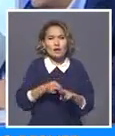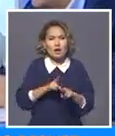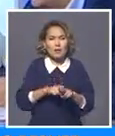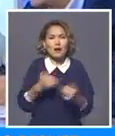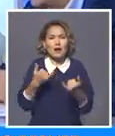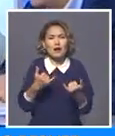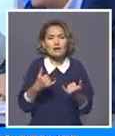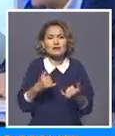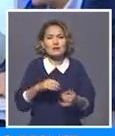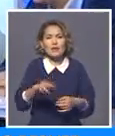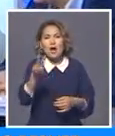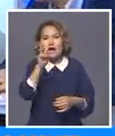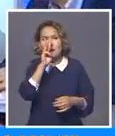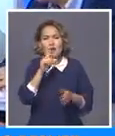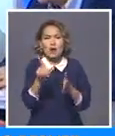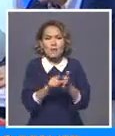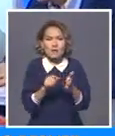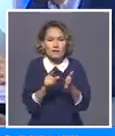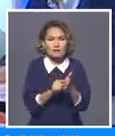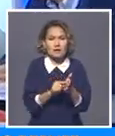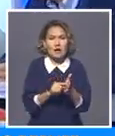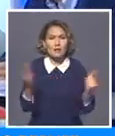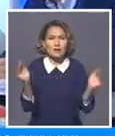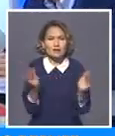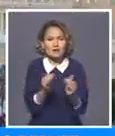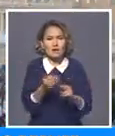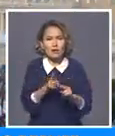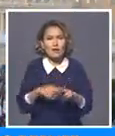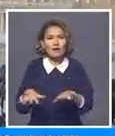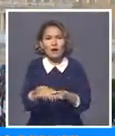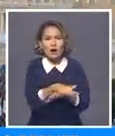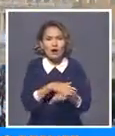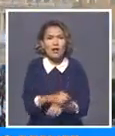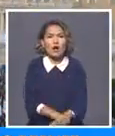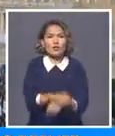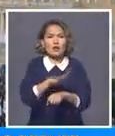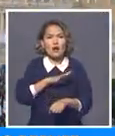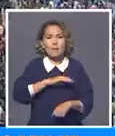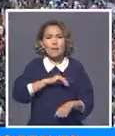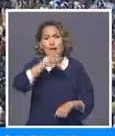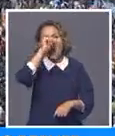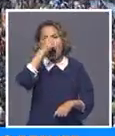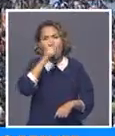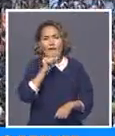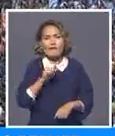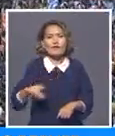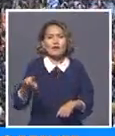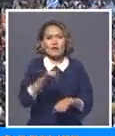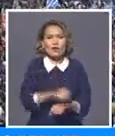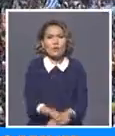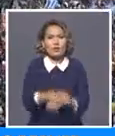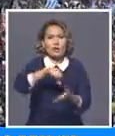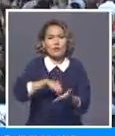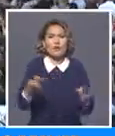болса, Ципрас жалақы мен зейнетақыны кесіп салықты көтеру үшін қызметінде қалмақ емес. Кеше кешкісін Афинада шеру өтіп,